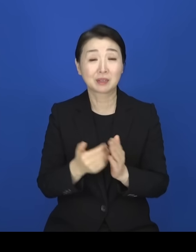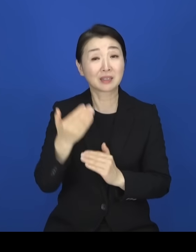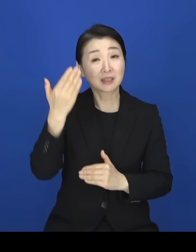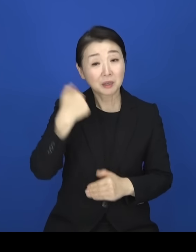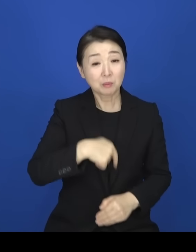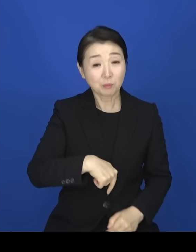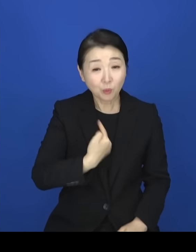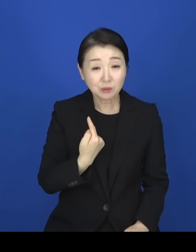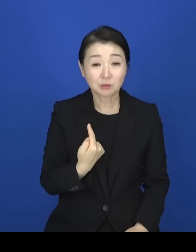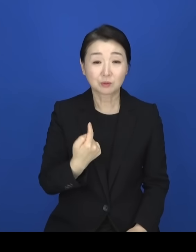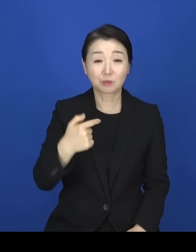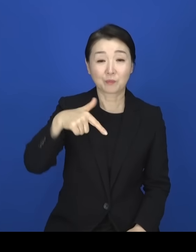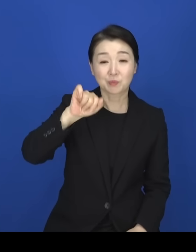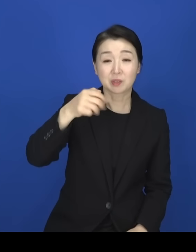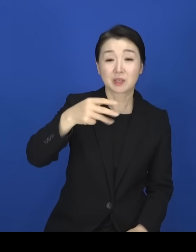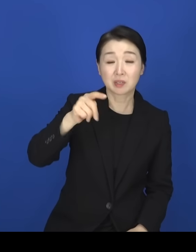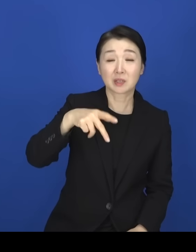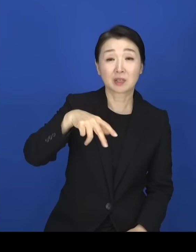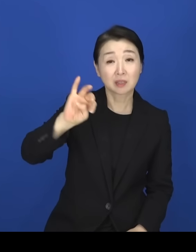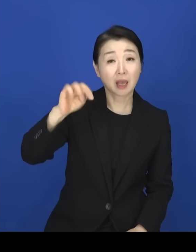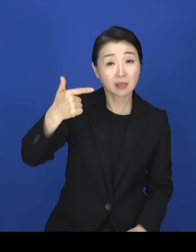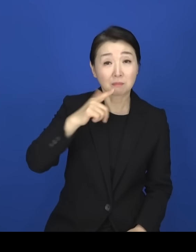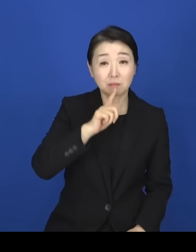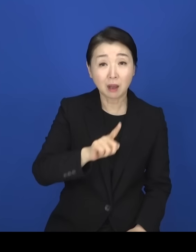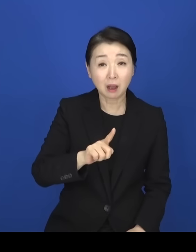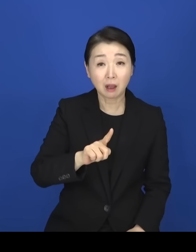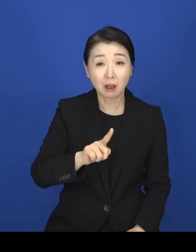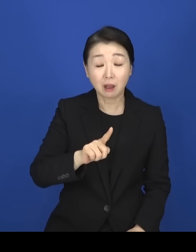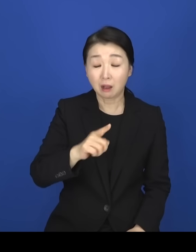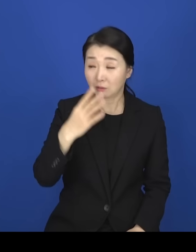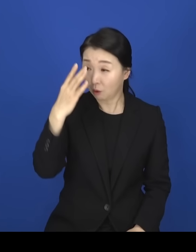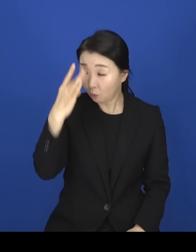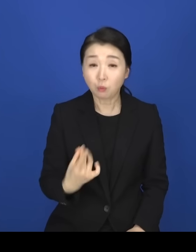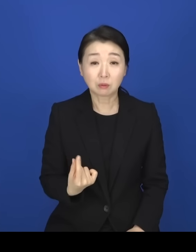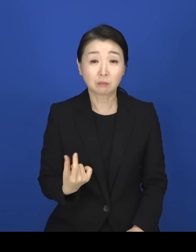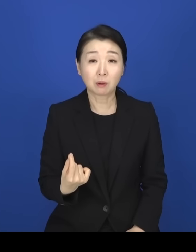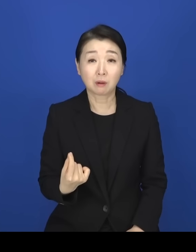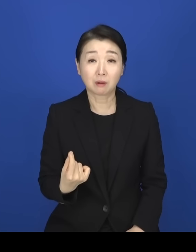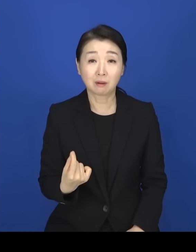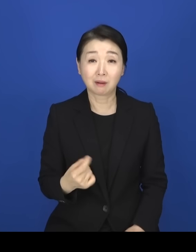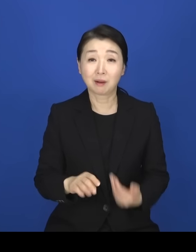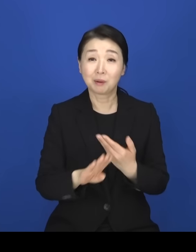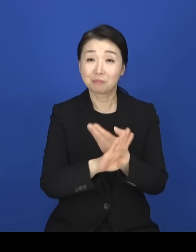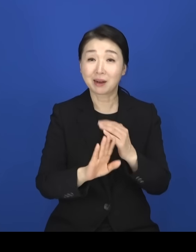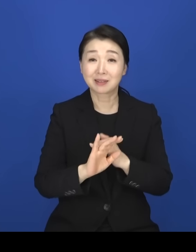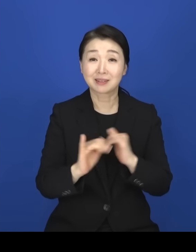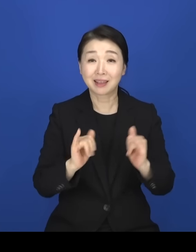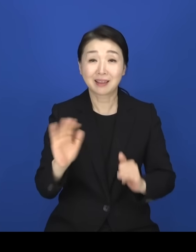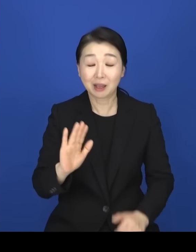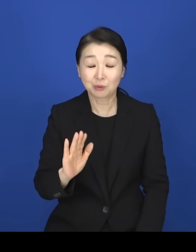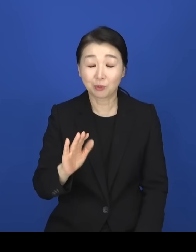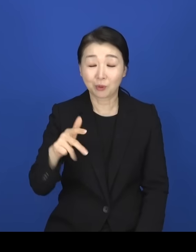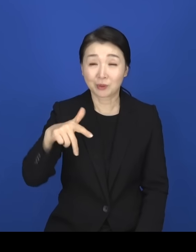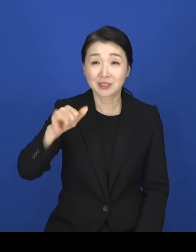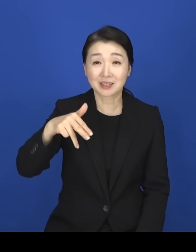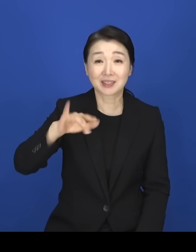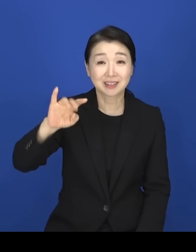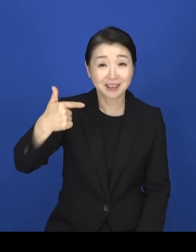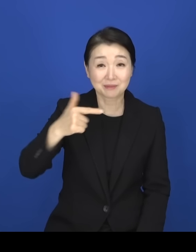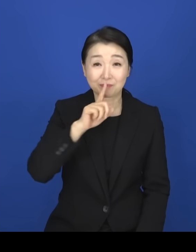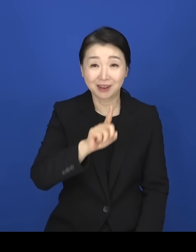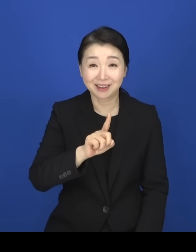스스로 기리세인이라고 불렀다고. 너무 잘 어울리는 거예요. 네, 바리새인이 아니고 바리새인 아니고. 기리세인이라 본인을 불렀다고. 네,